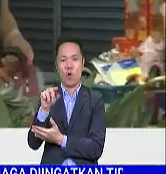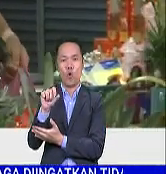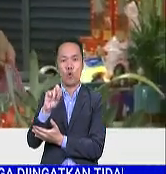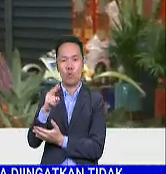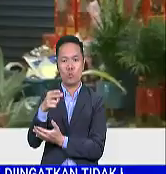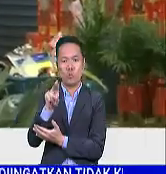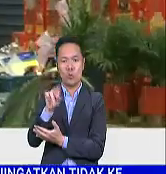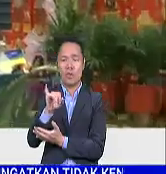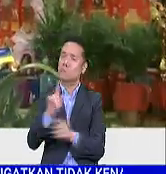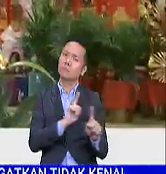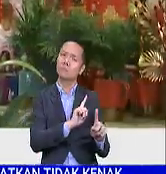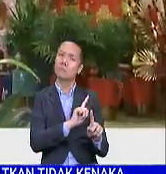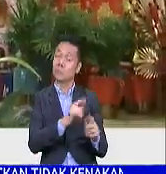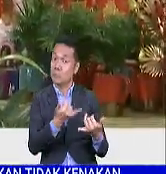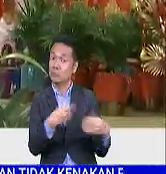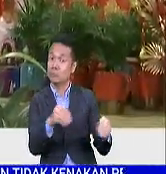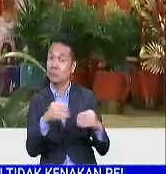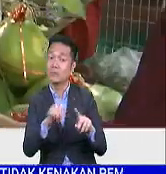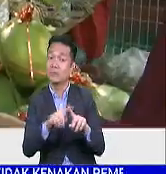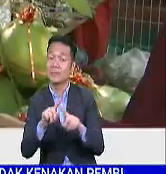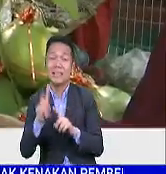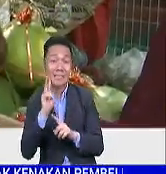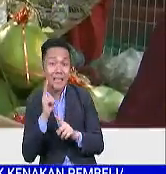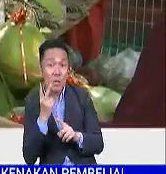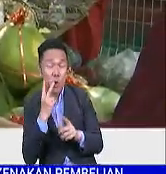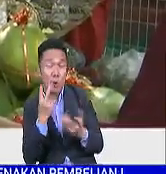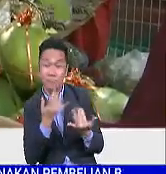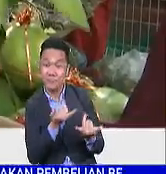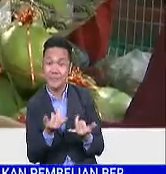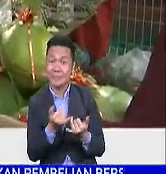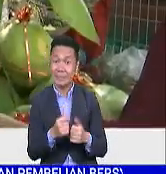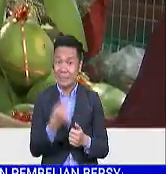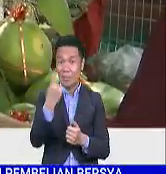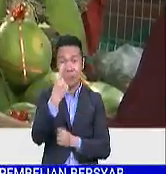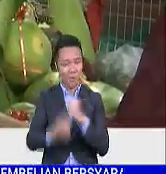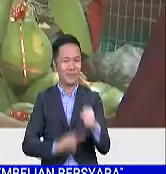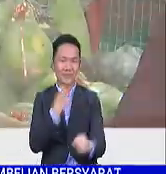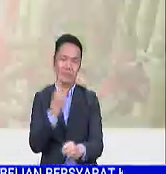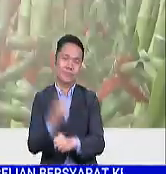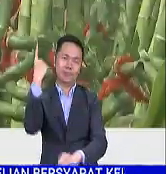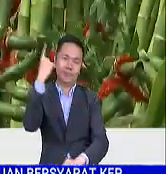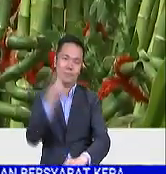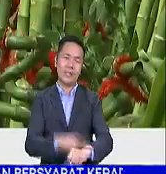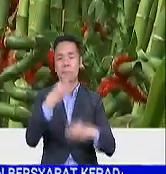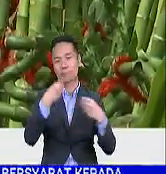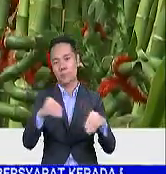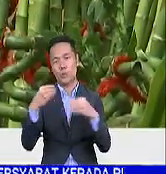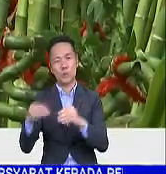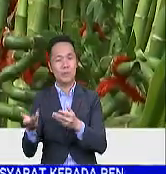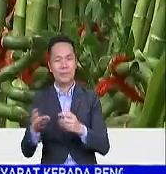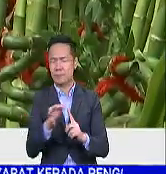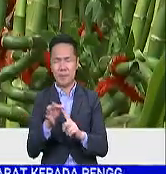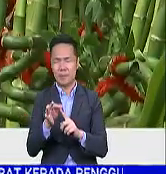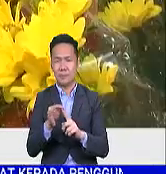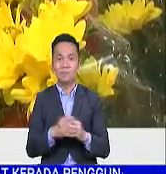Kami menjual macam-macam sayur keperluan untuk tumbar Cina hanya sekali setahun. Yang pasti,